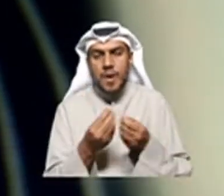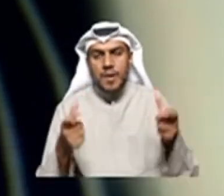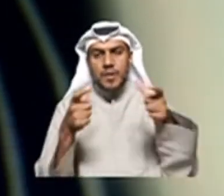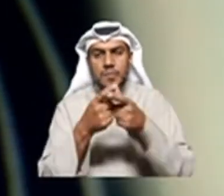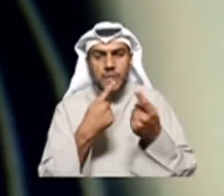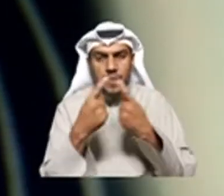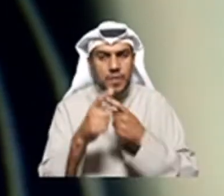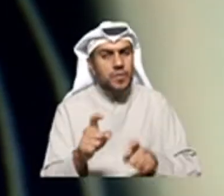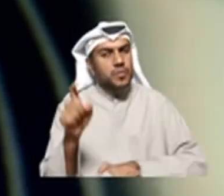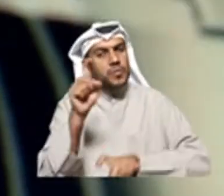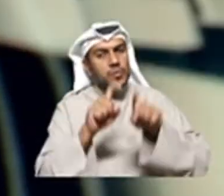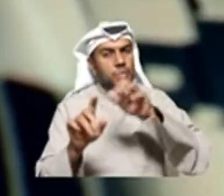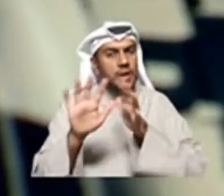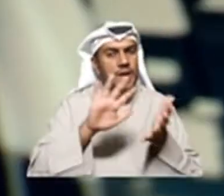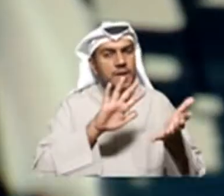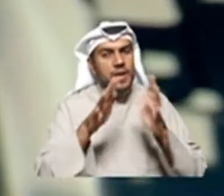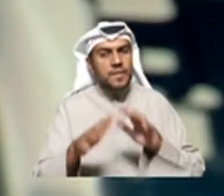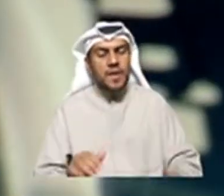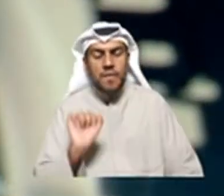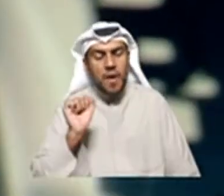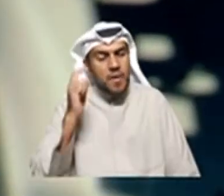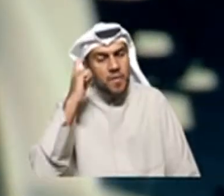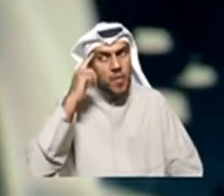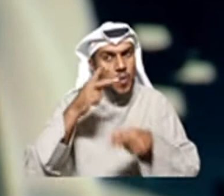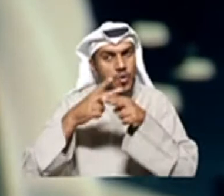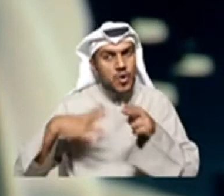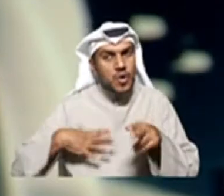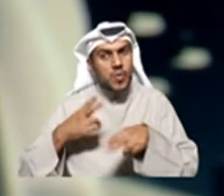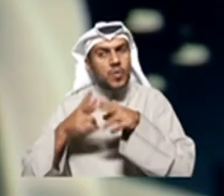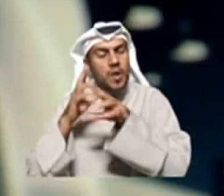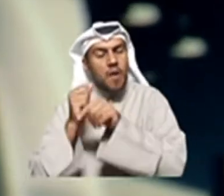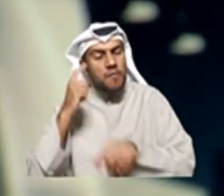بعنوان رؤية الأمير الاستراتيجية للكويت الجديدة